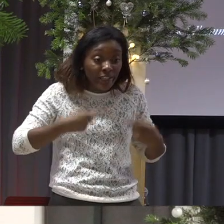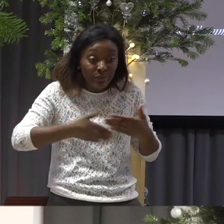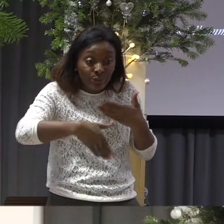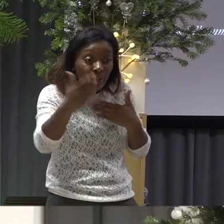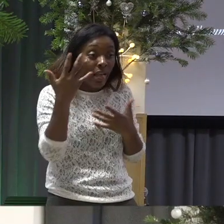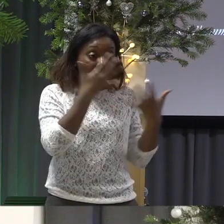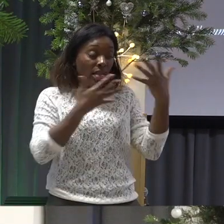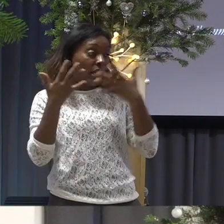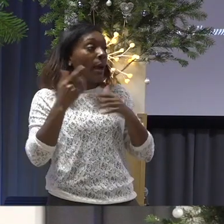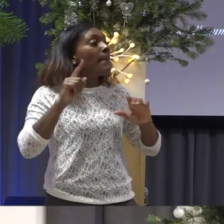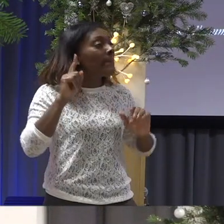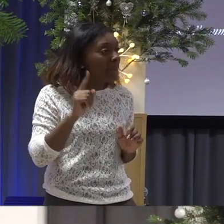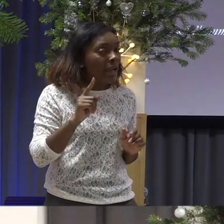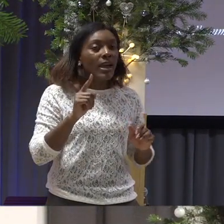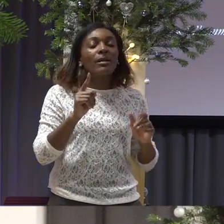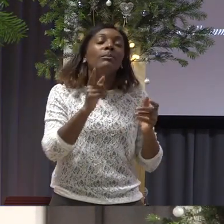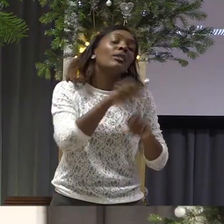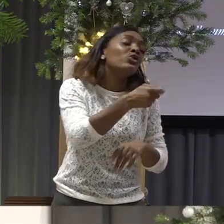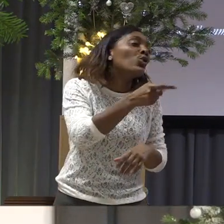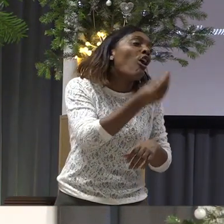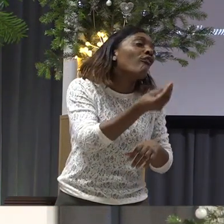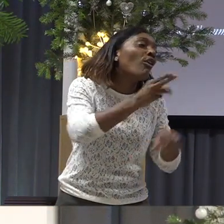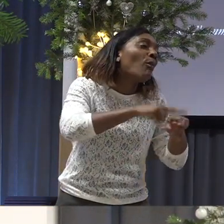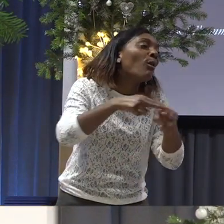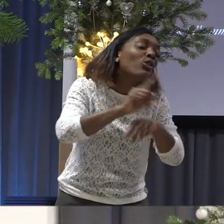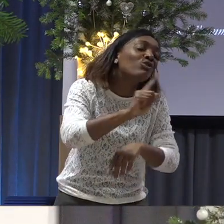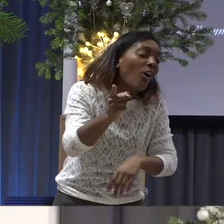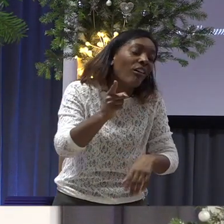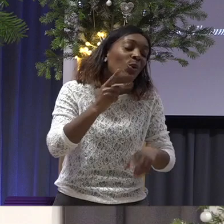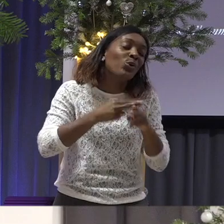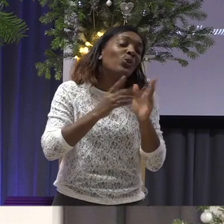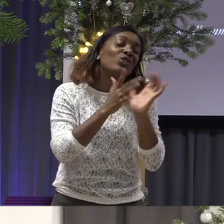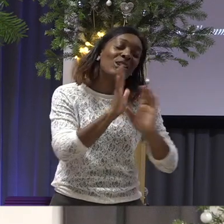je déclare que tu ne perdras pas ta fille ni ton fils. Amen.